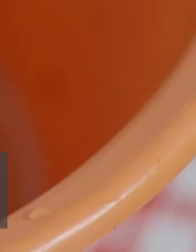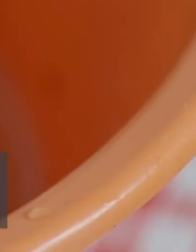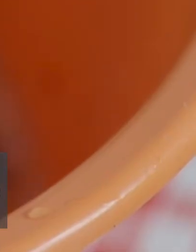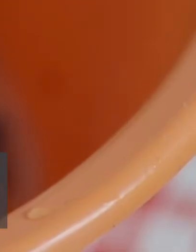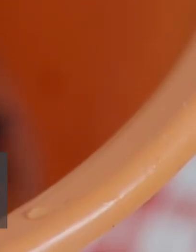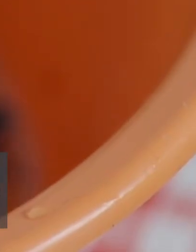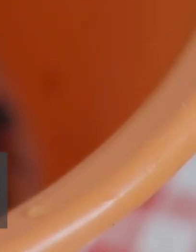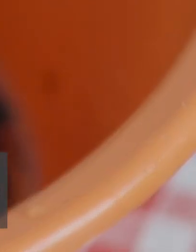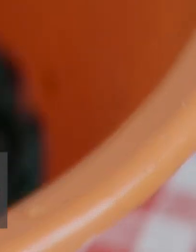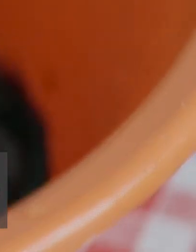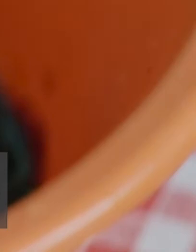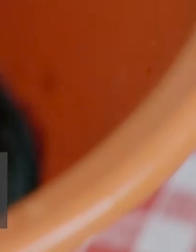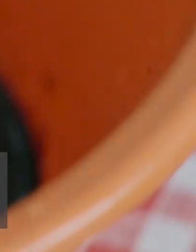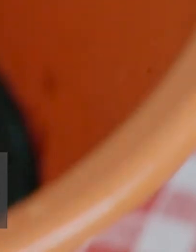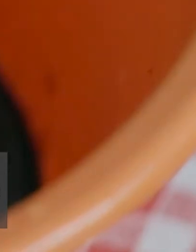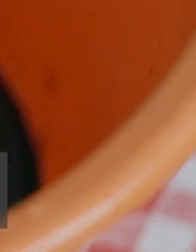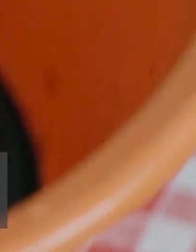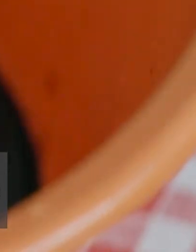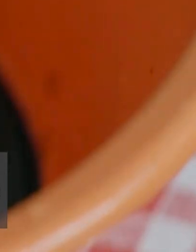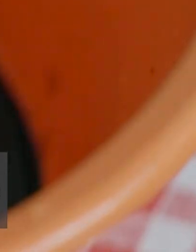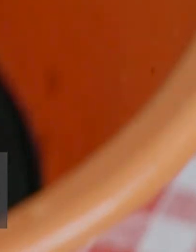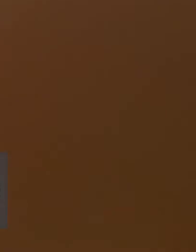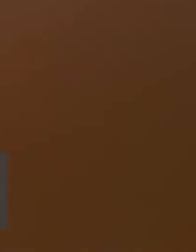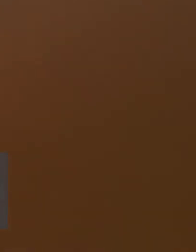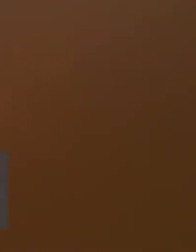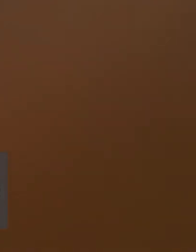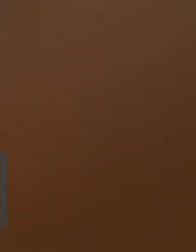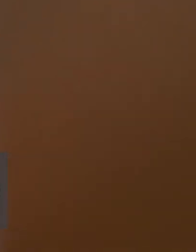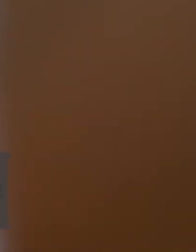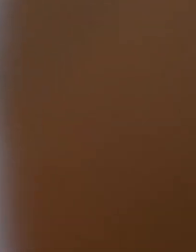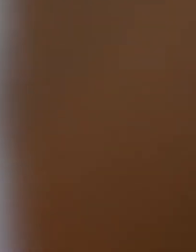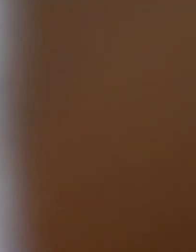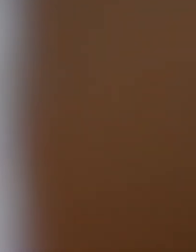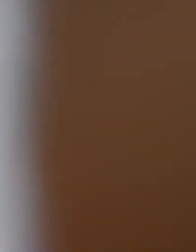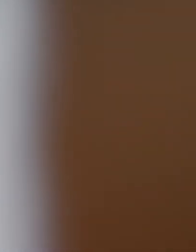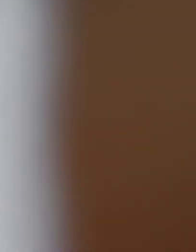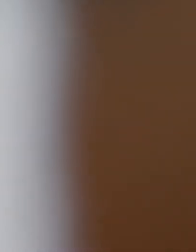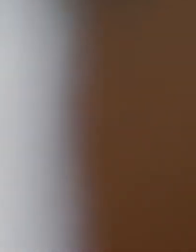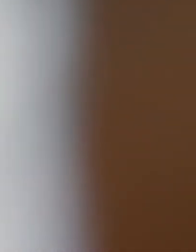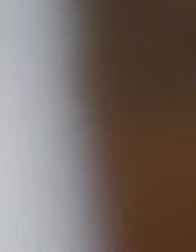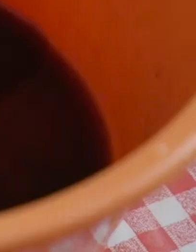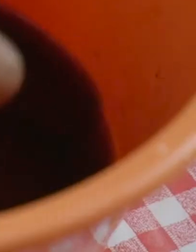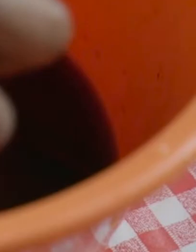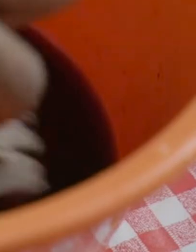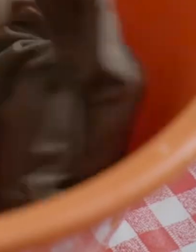pointe, etc. Et sauf qu'en fait, le collant est censé être de la même couleur de peau que la danseuse.